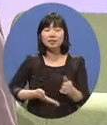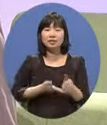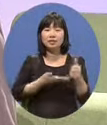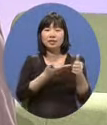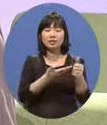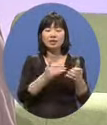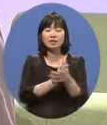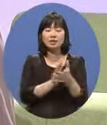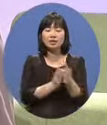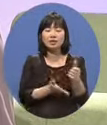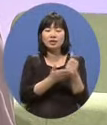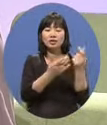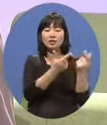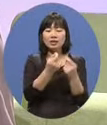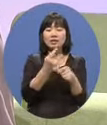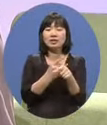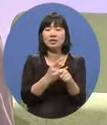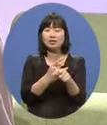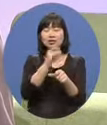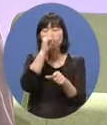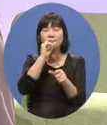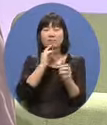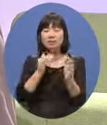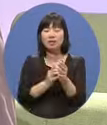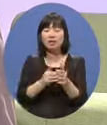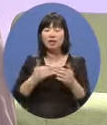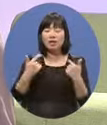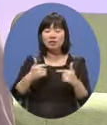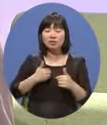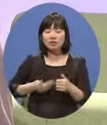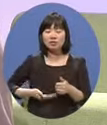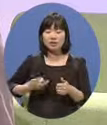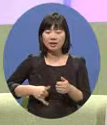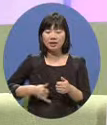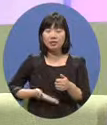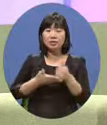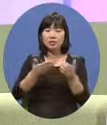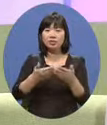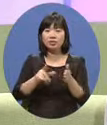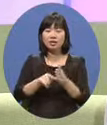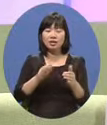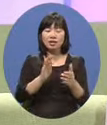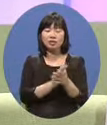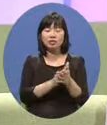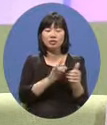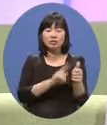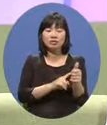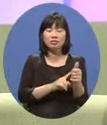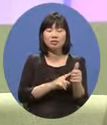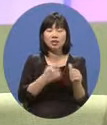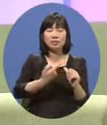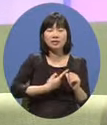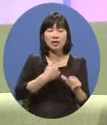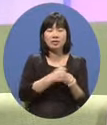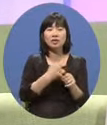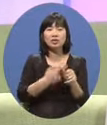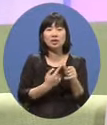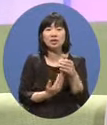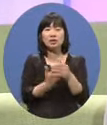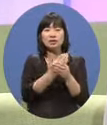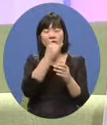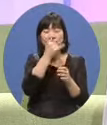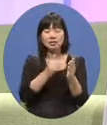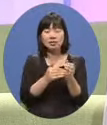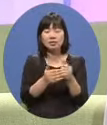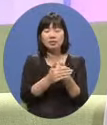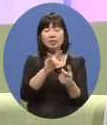꼭 친구 칭찬도 같이 해주시는 것도 좋아요. 항상 우리 아이 칭찬하려다 보면 친구 깎아내리는 발언 자연스럽게 하게 맞아. 되거든요.